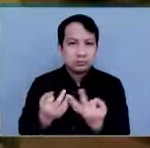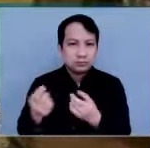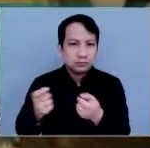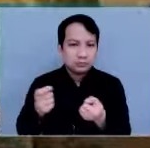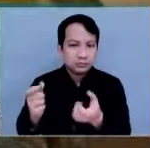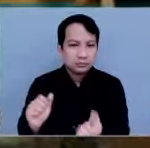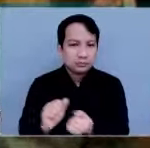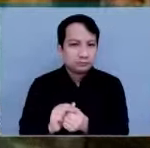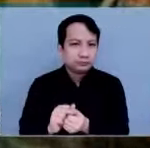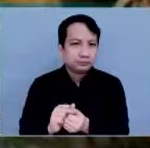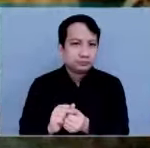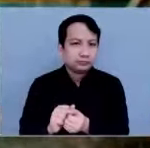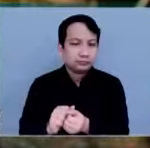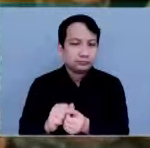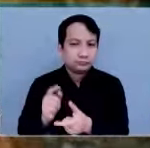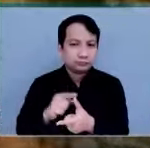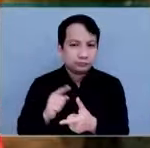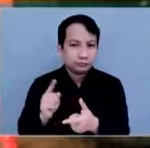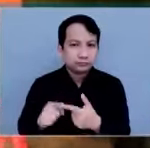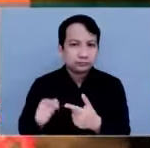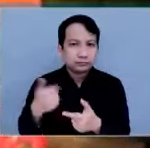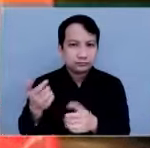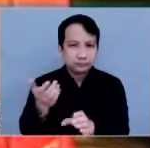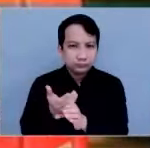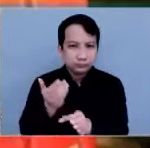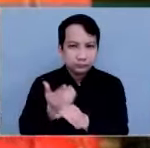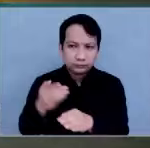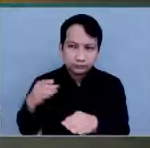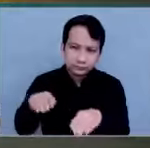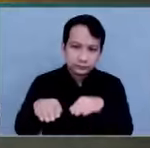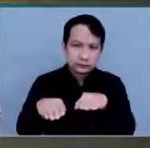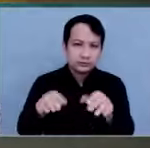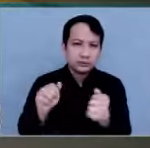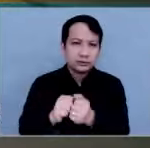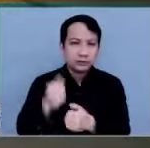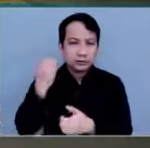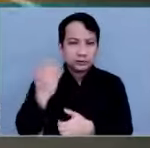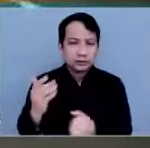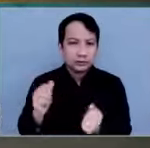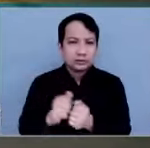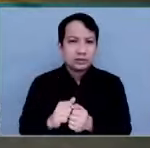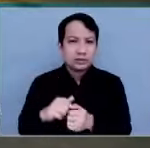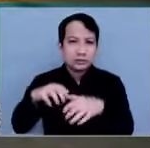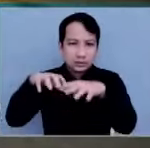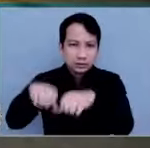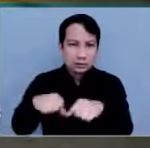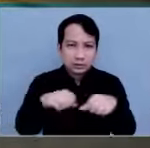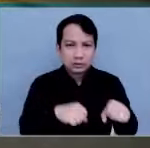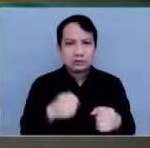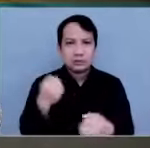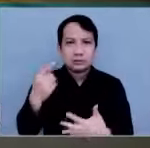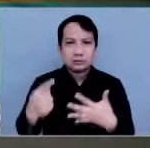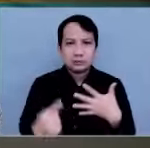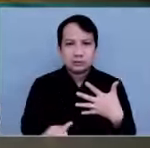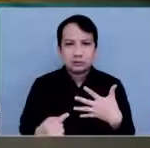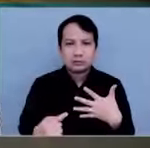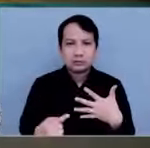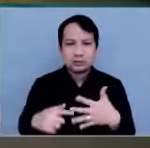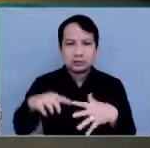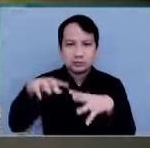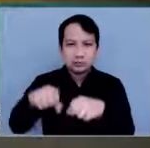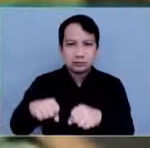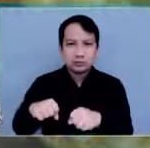At yung mga sasakyan, no, arbitrarily na confiscate na, no, maraming dinakip,